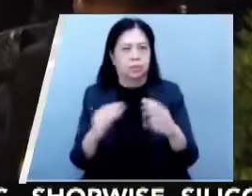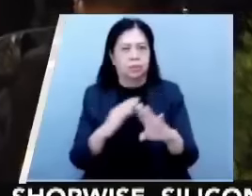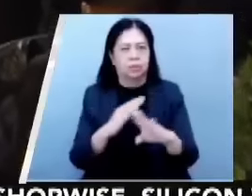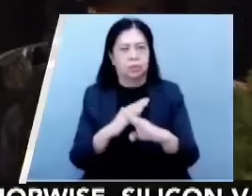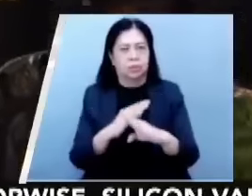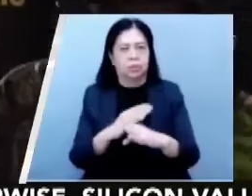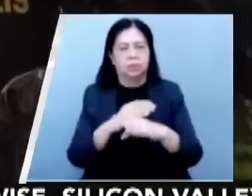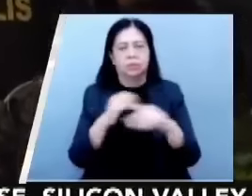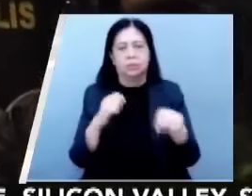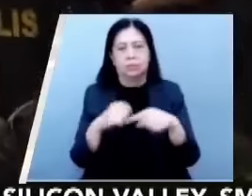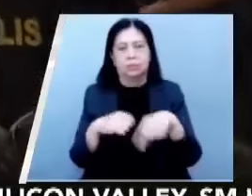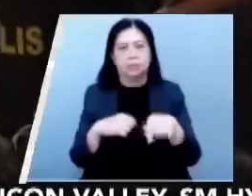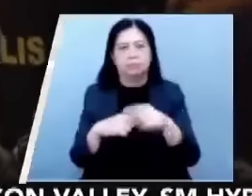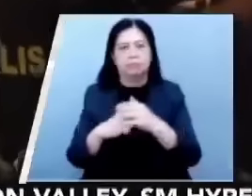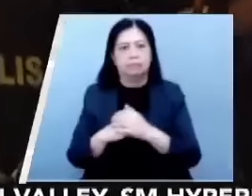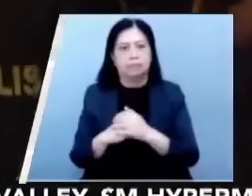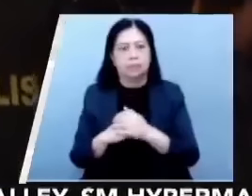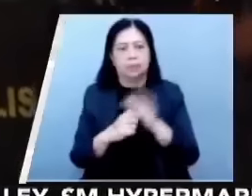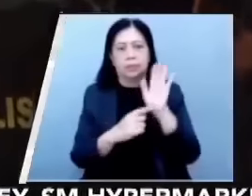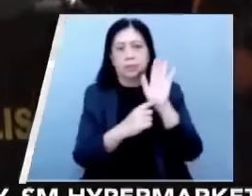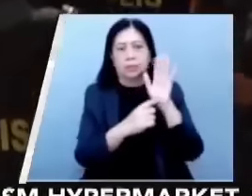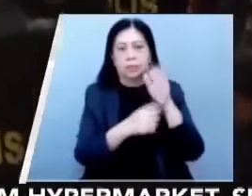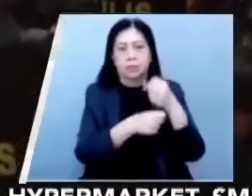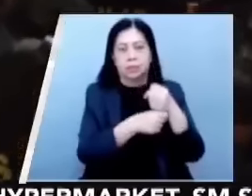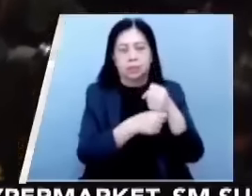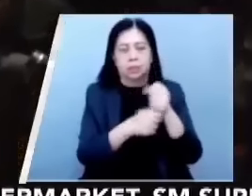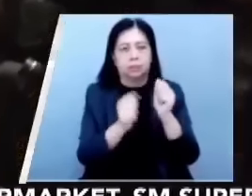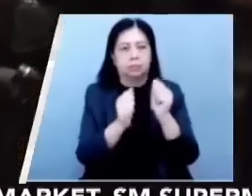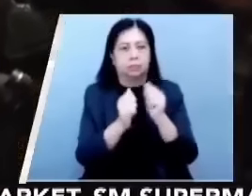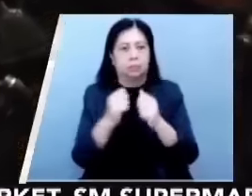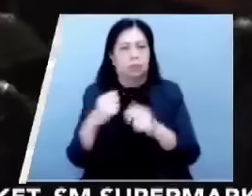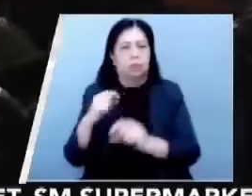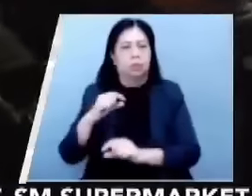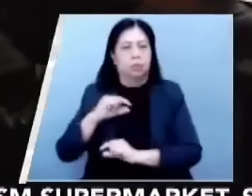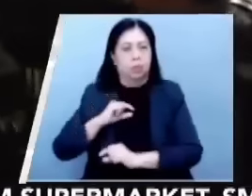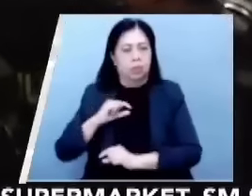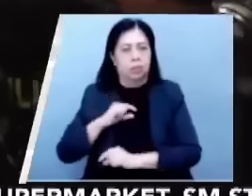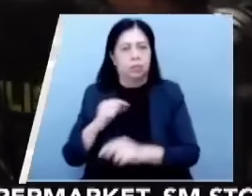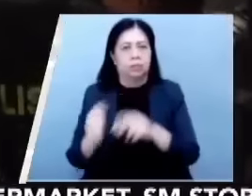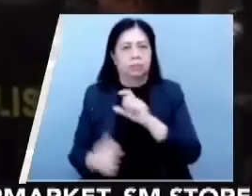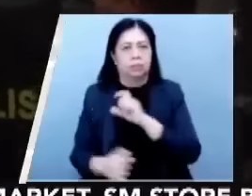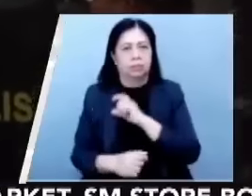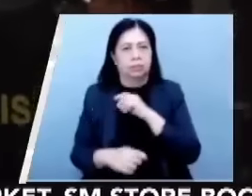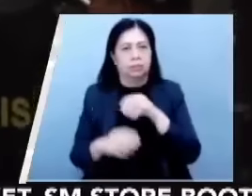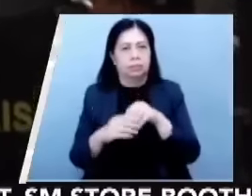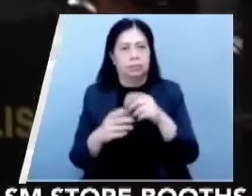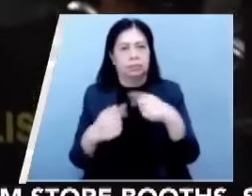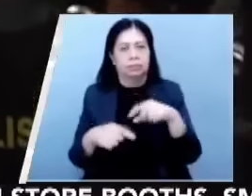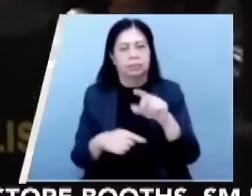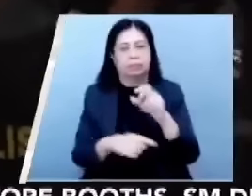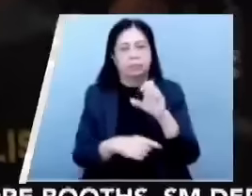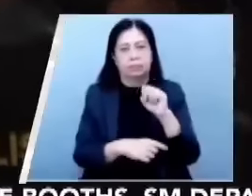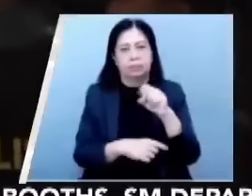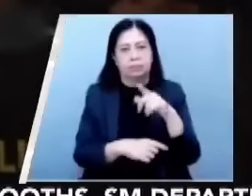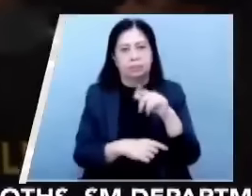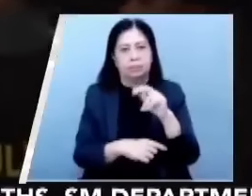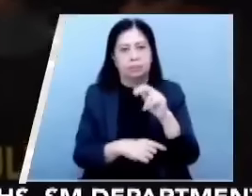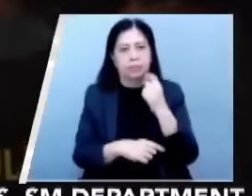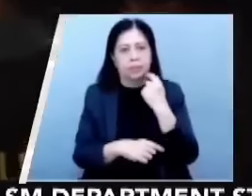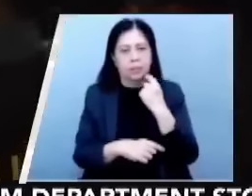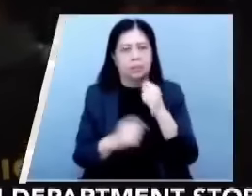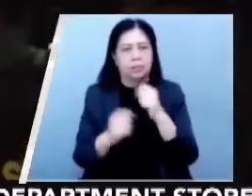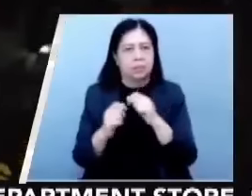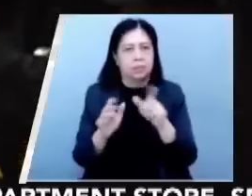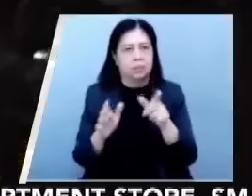mga realista at saka yung mga polis papunta ng Espanya. At inaalam pa natin sa mga otoridad, ganina pa sila nagkakapaan kung lalansagin o hindi